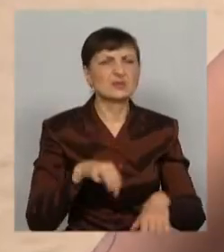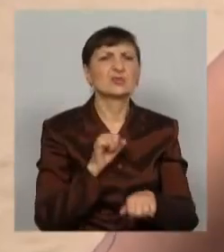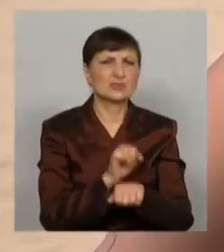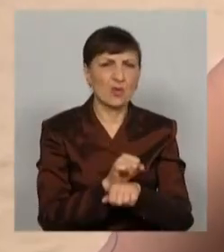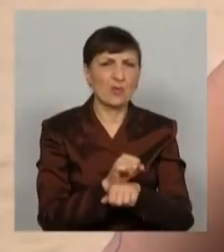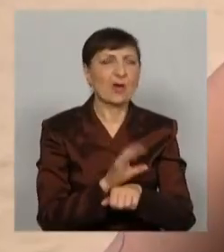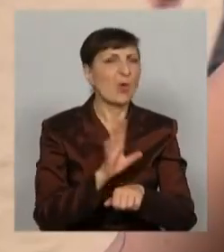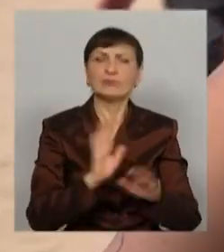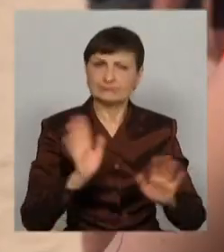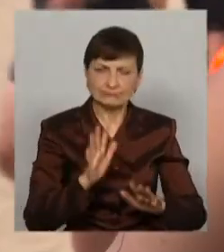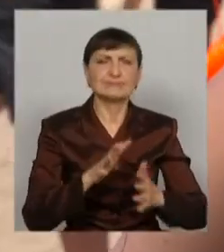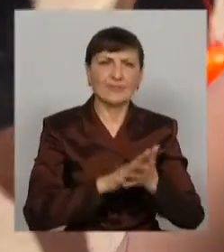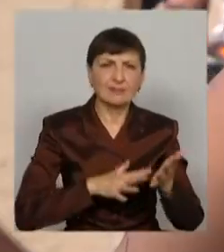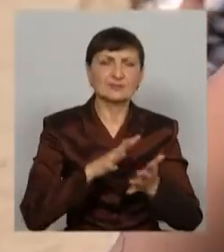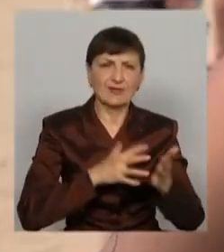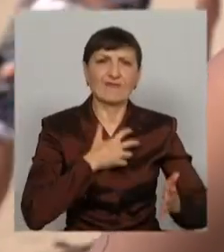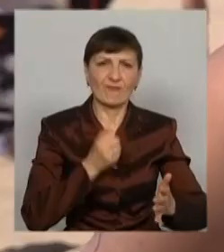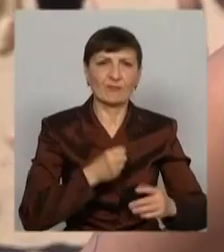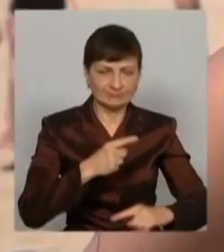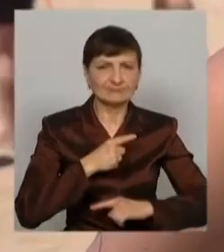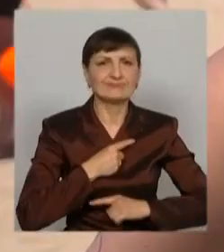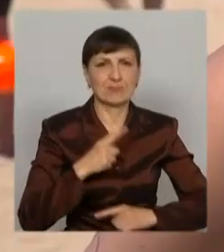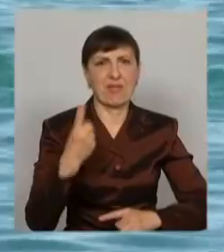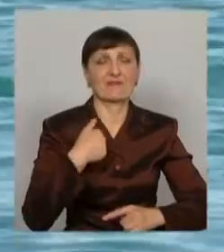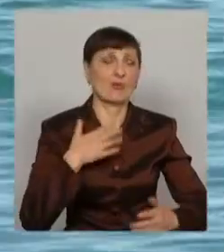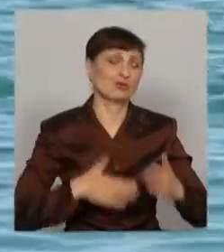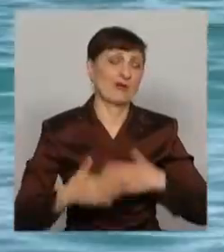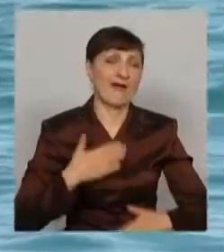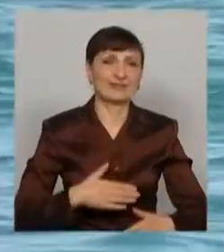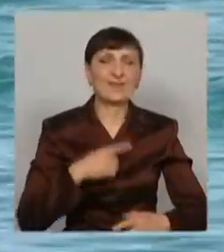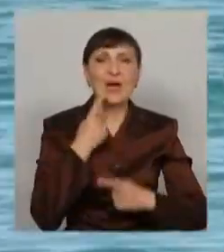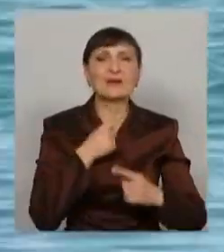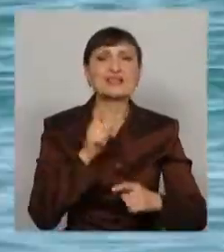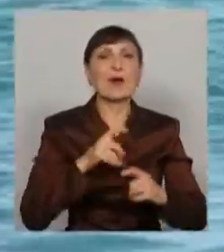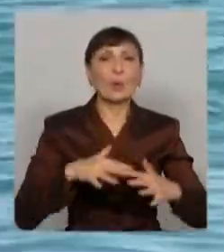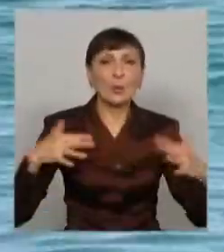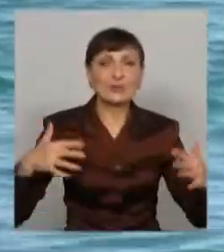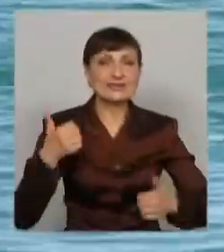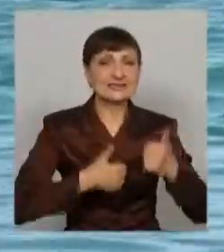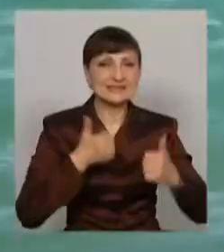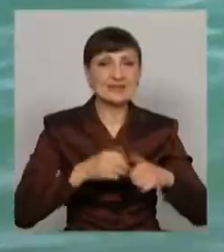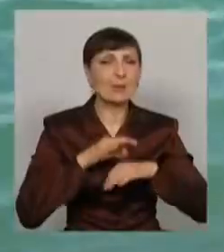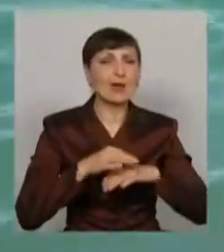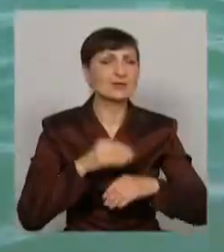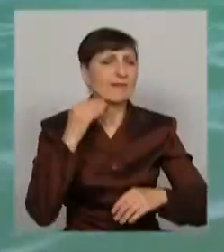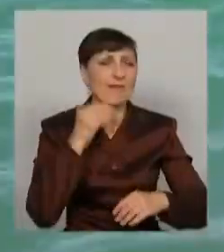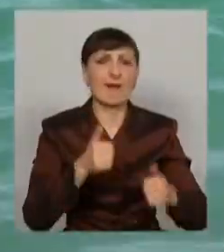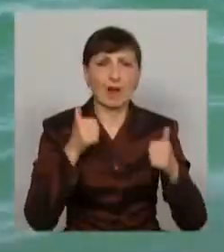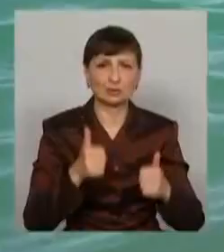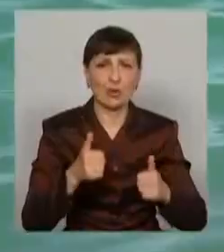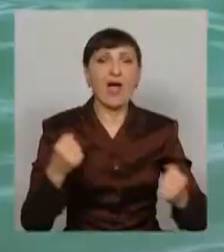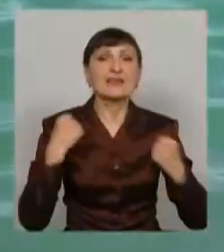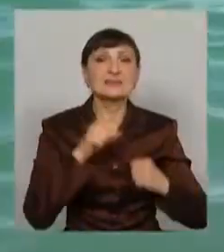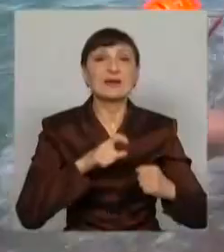но, как видите, доплыл. И доплыл первым. Очень рад. По словам болельщиков, состязания прошли на высшем уровне, а